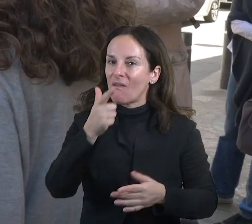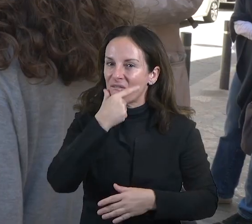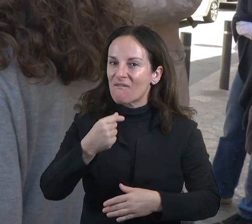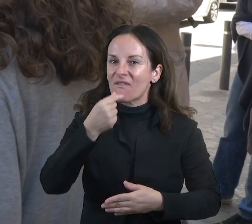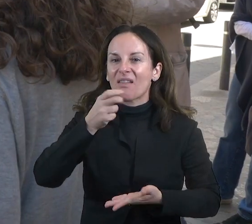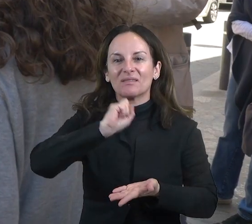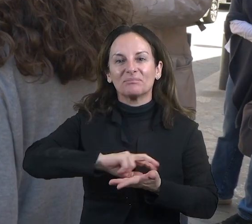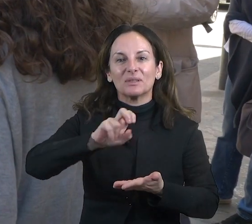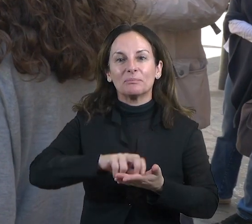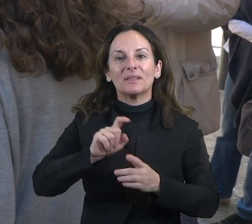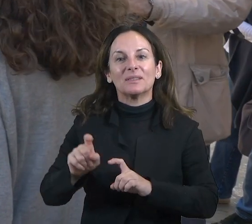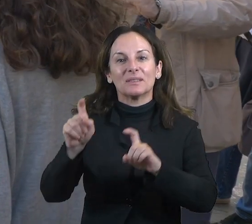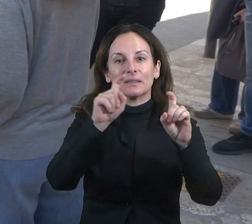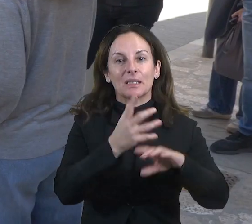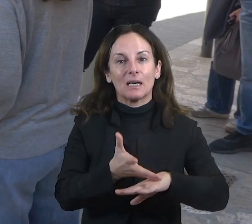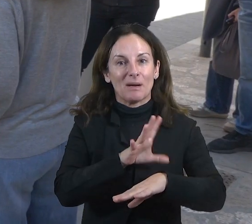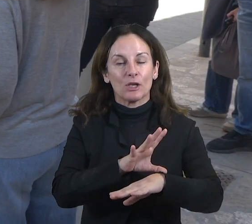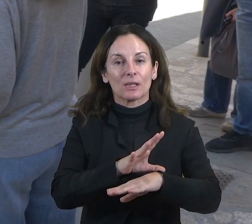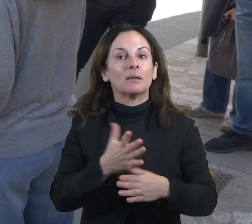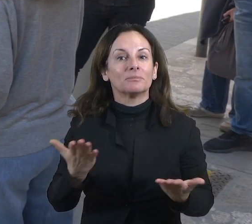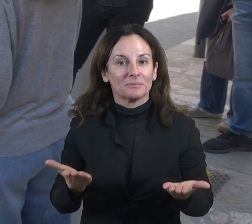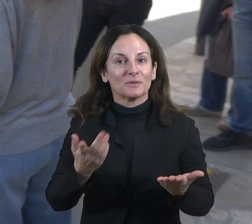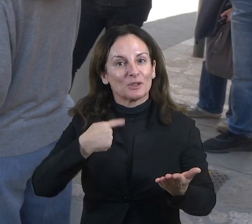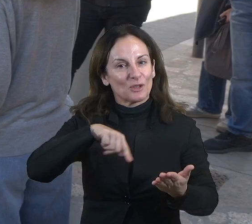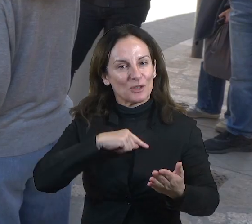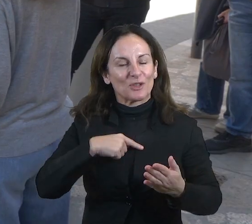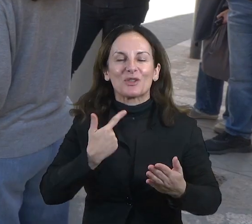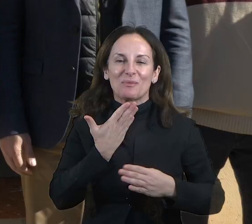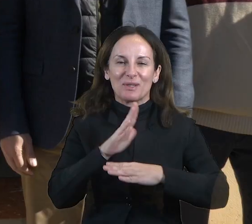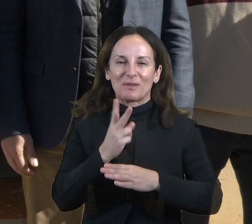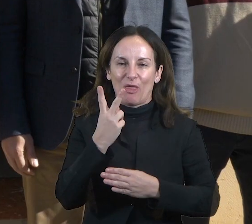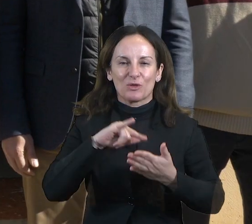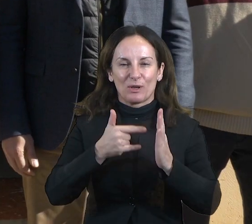peu per les diferents carreteres de Mallorca, nosaltres